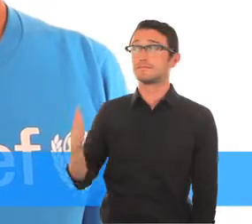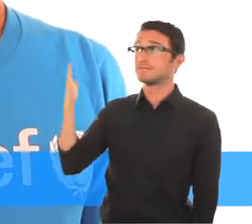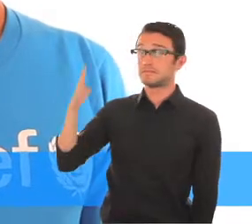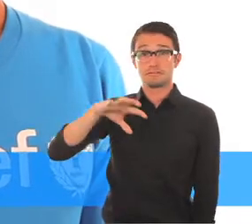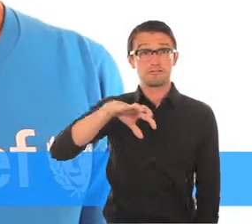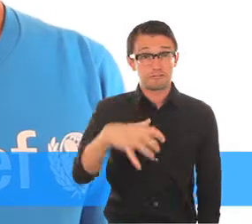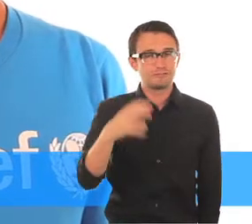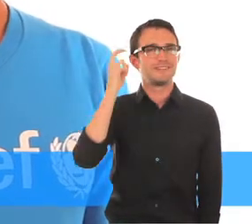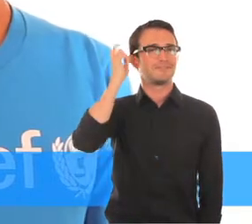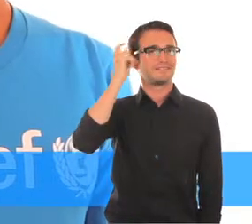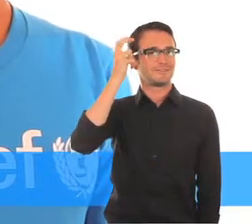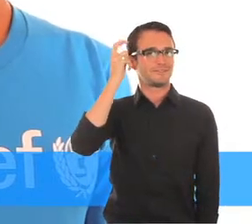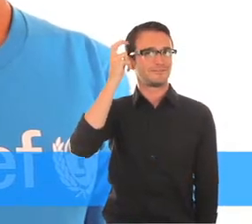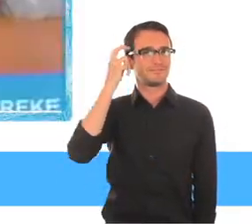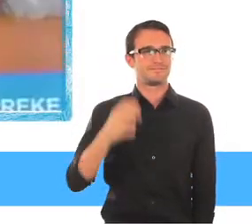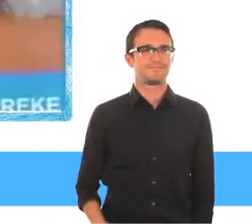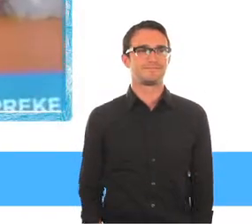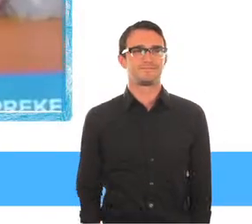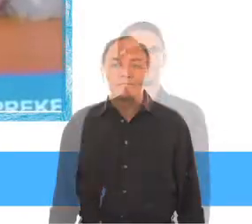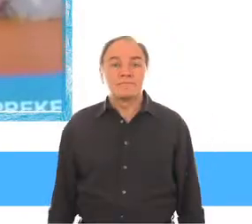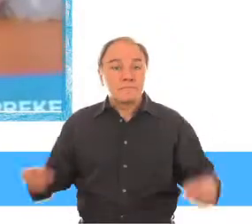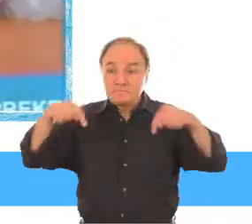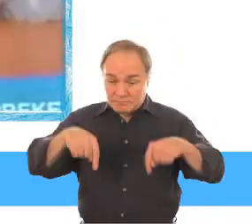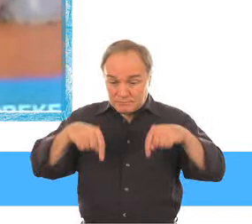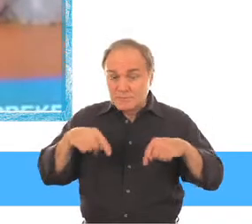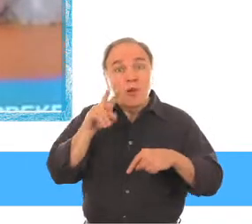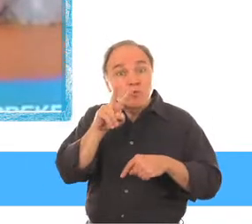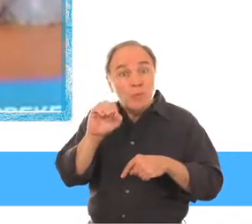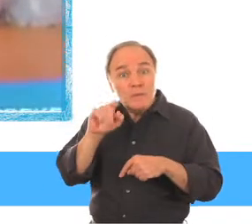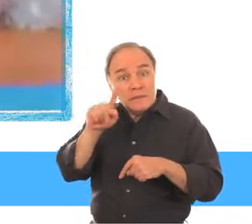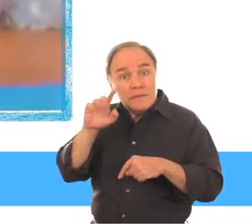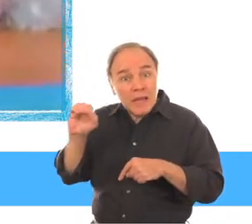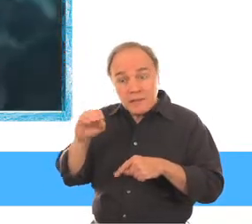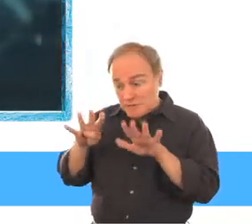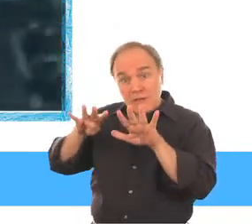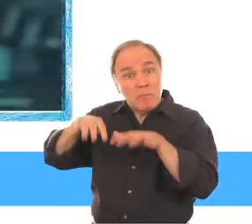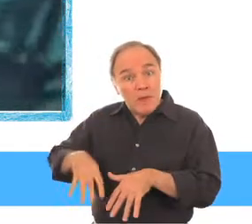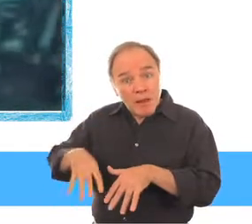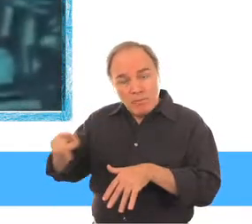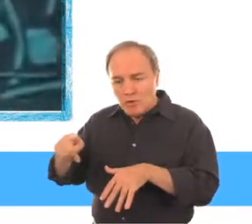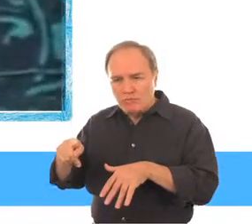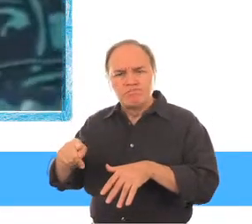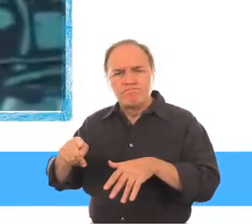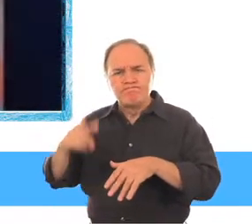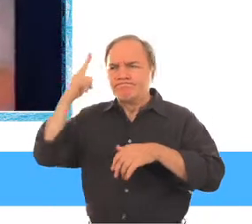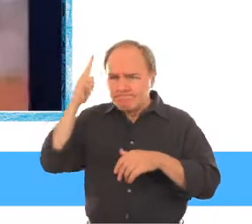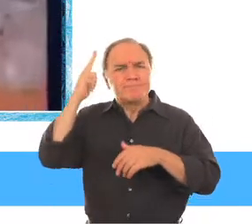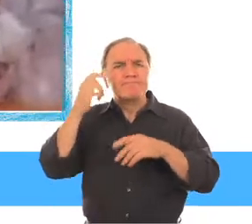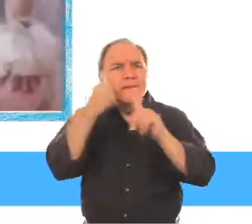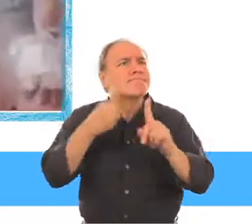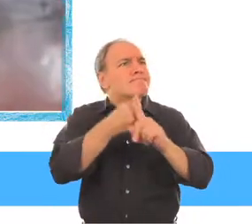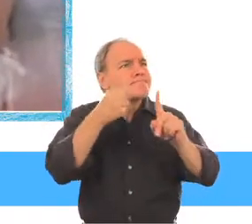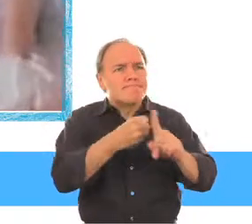Cela nous vient du Monténégro. Depuis le début de la campagne en septembre 2010, de nombreux enfants,